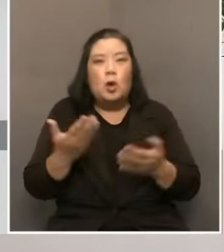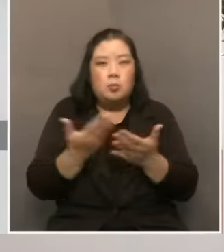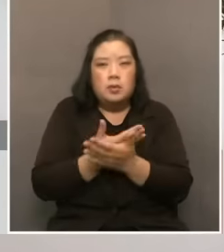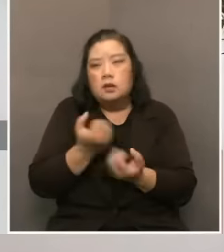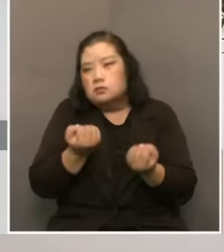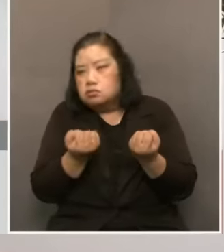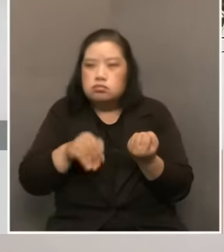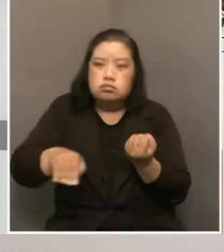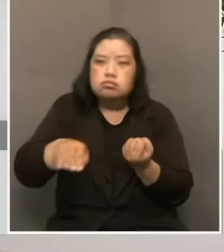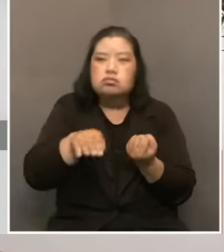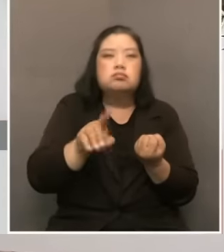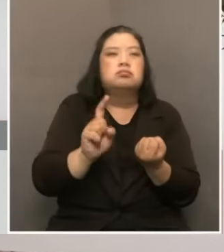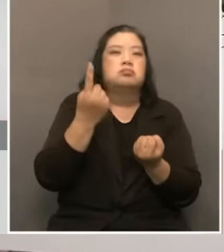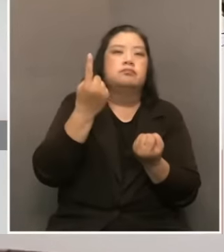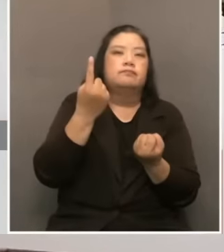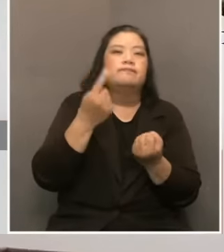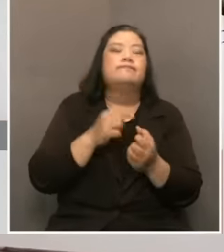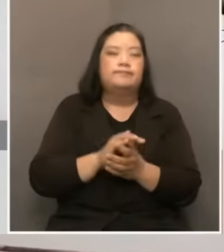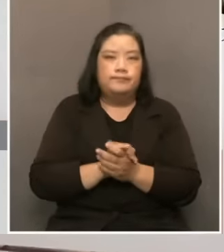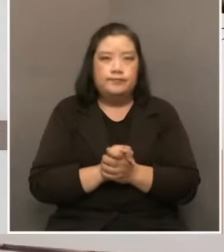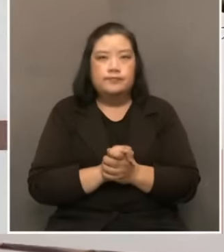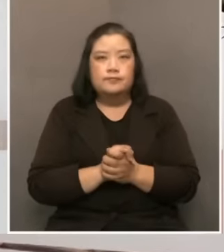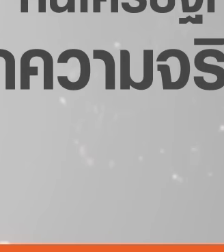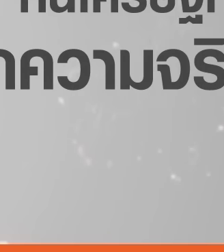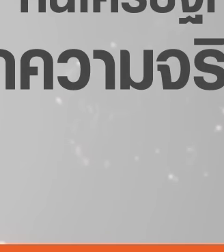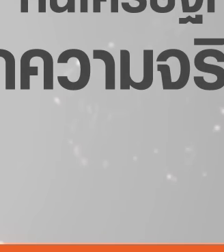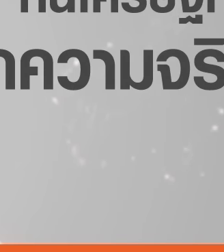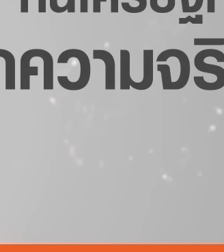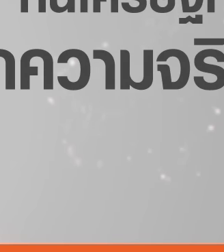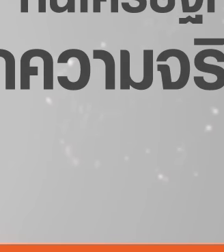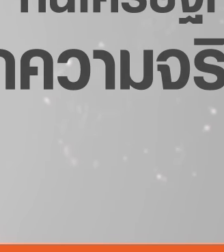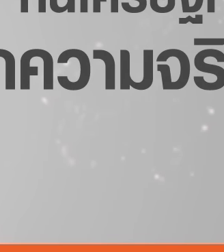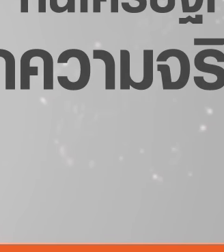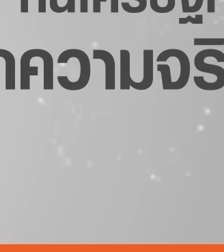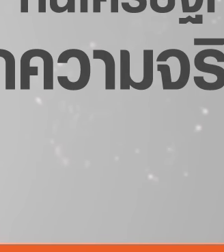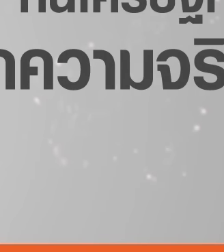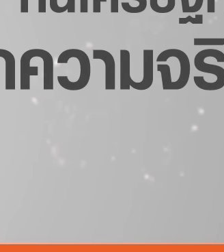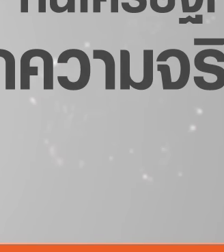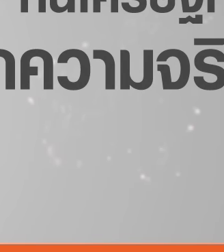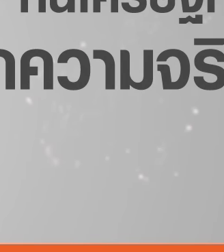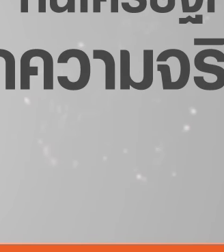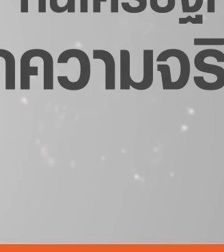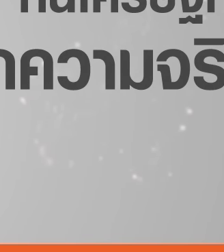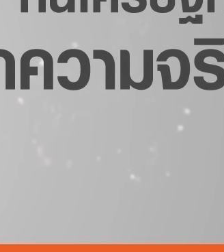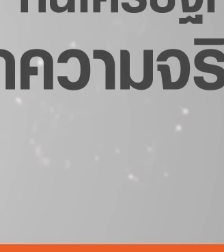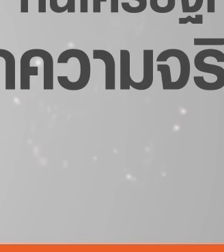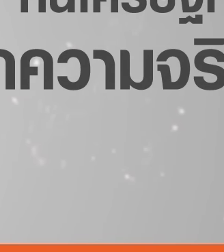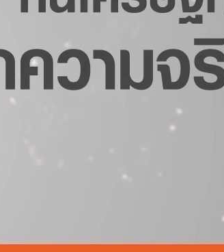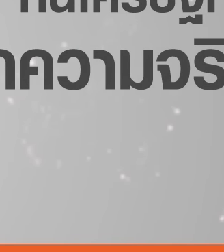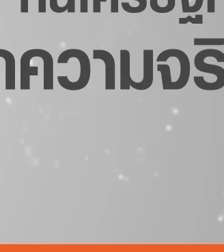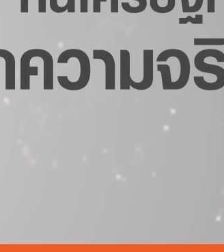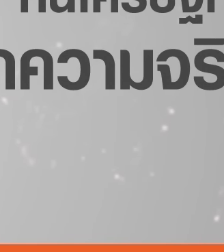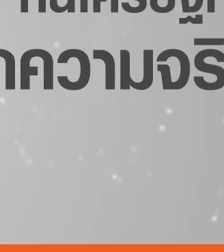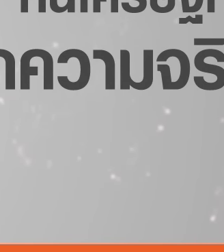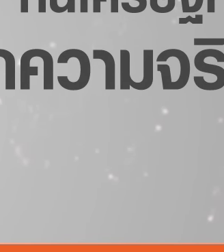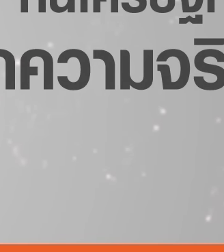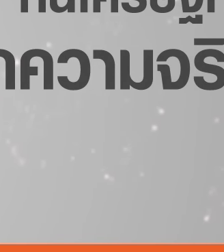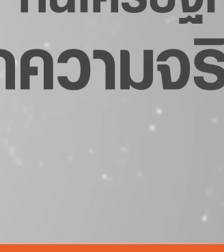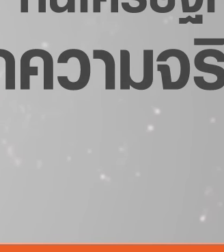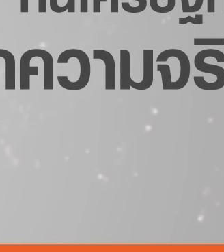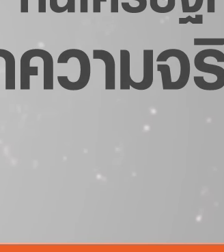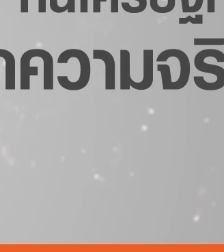เส้นทางสำรองแทนค่ะขอบคุณที่ติดตามรับชมรายการคนิวสข่าวที่เที่ยนะคะแล้วก็